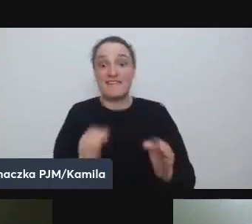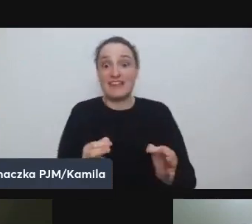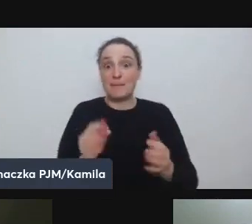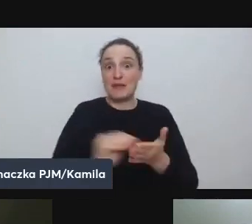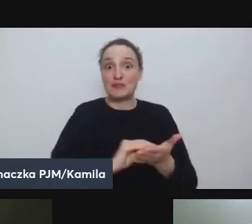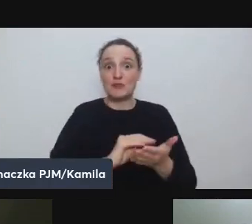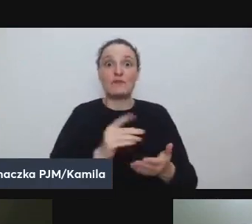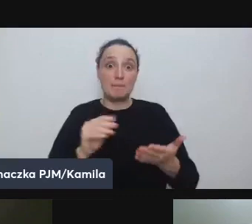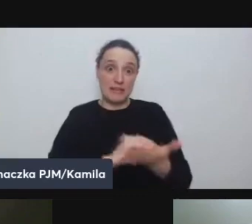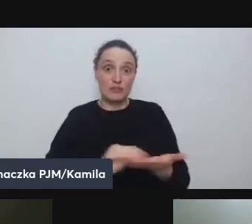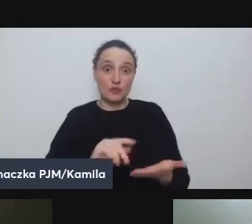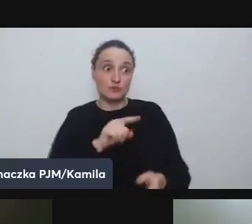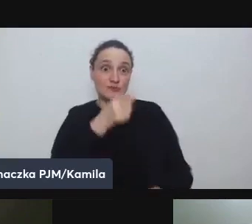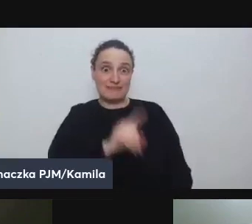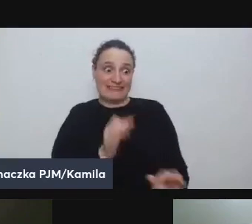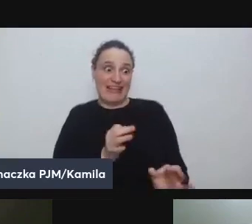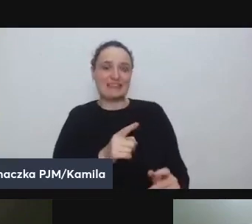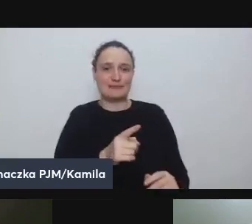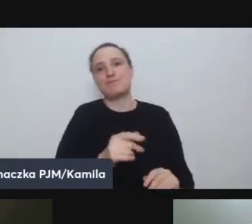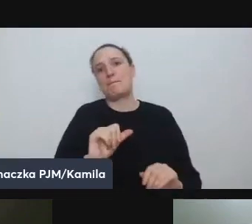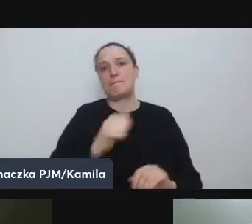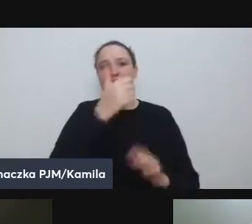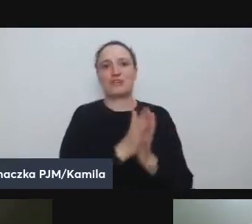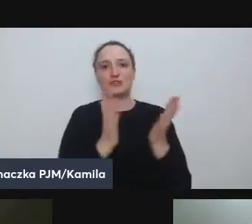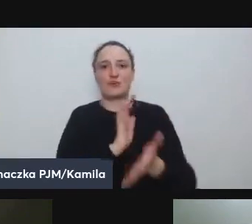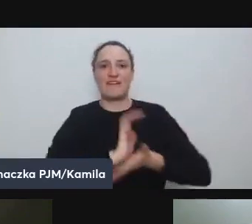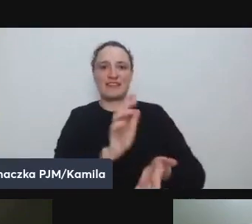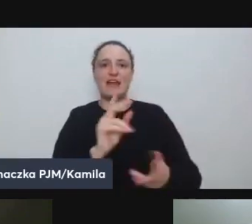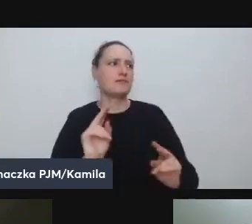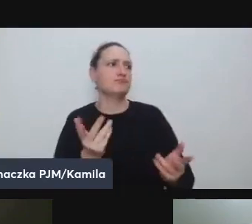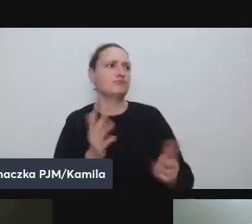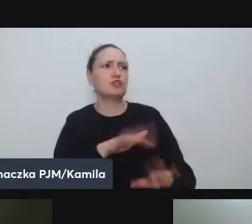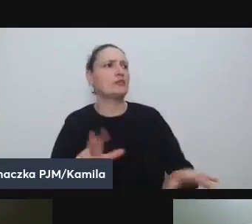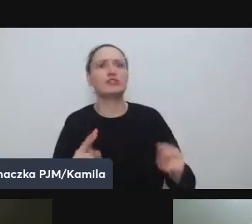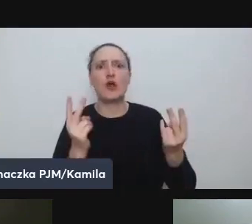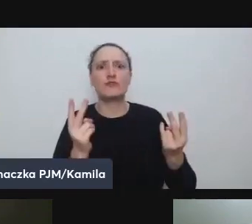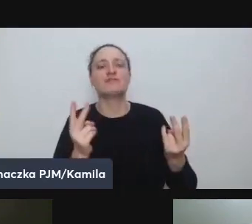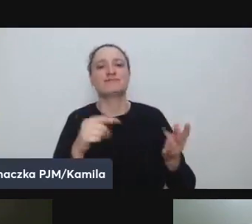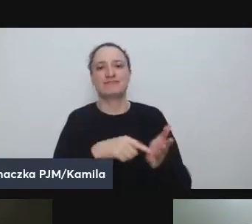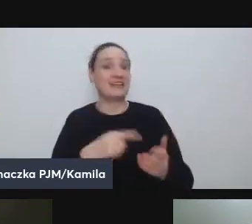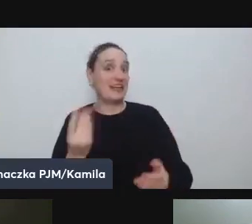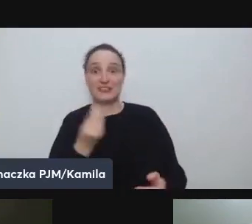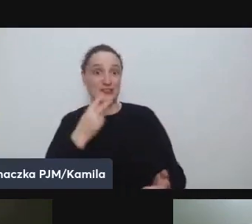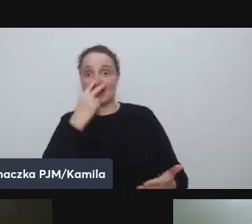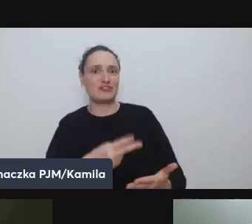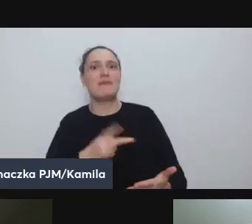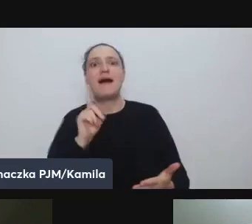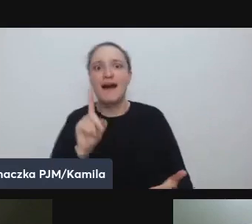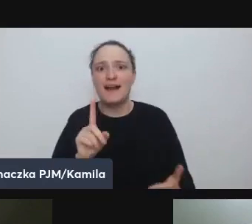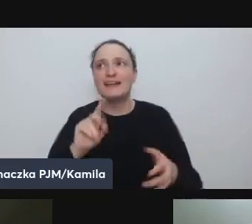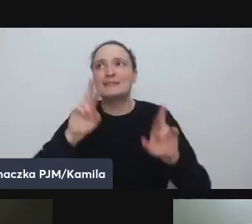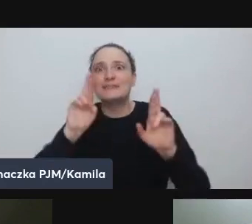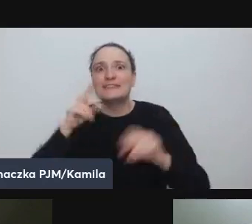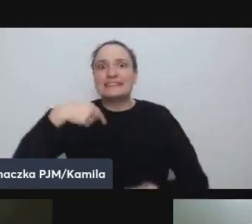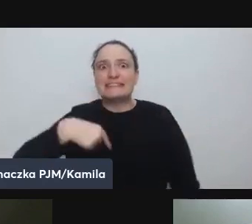pierwszą książkę, Skąd się biorą dzieci, ale tak naprawdę. Nie miałam jej jeszcze w ręce, ale jestem jej niezwykle ciekawa i nie mogę się doczekać, kiedy będę mogła ją